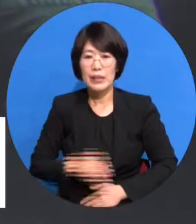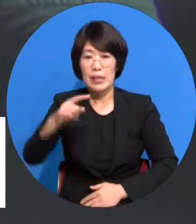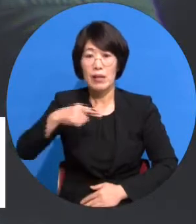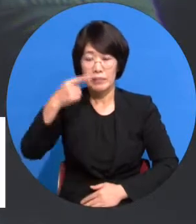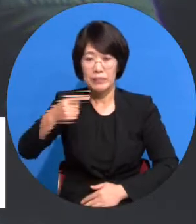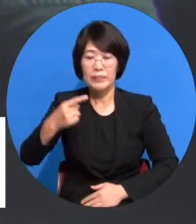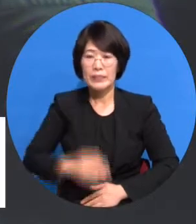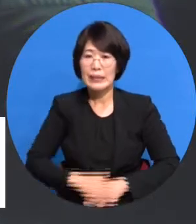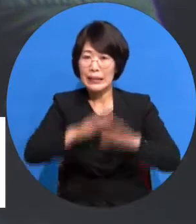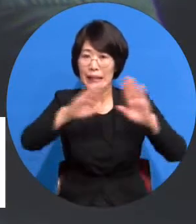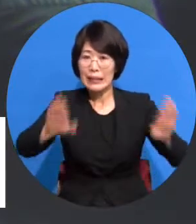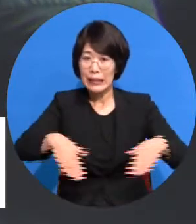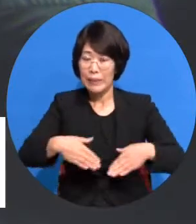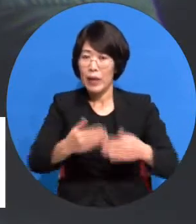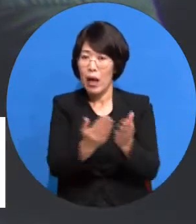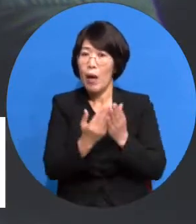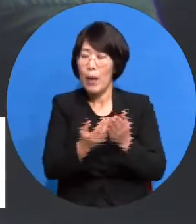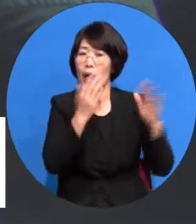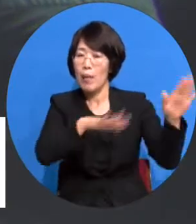다음 뉴스입니다. 전남